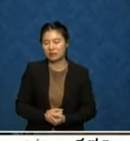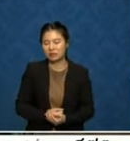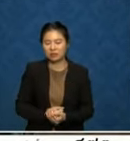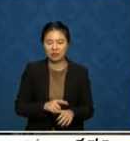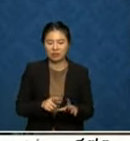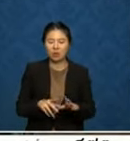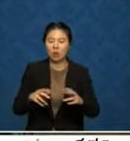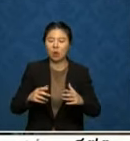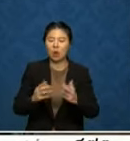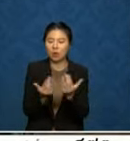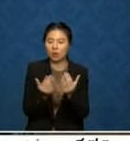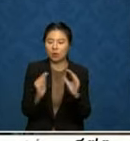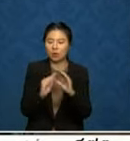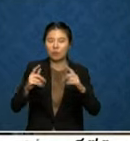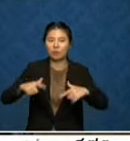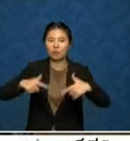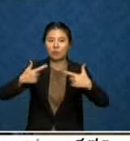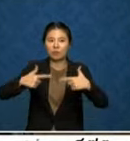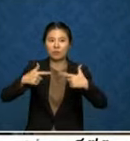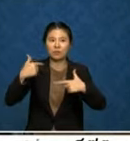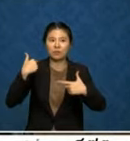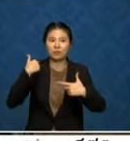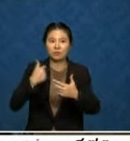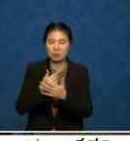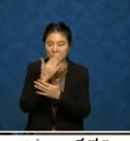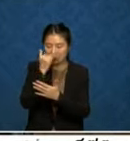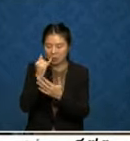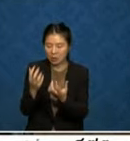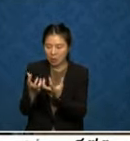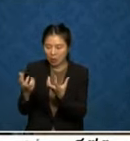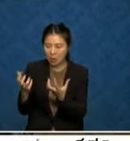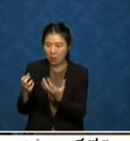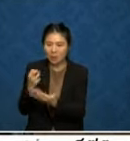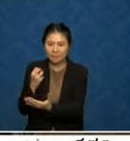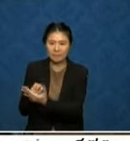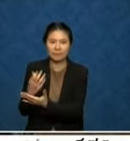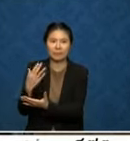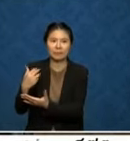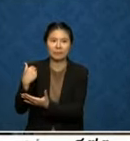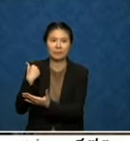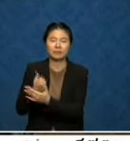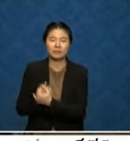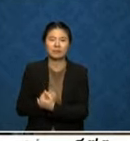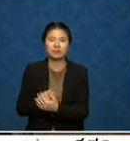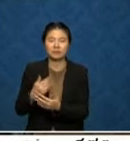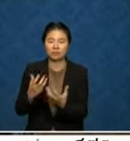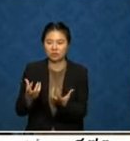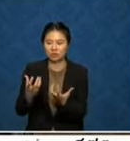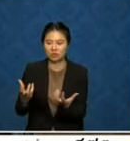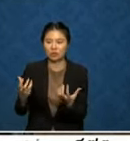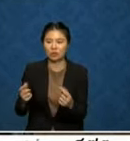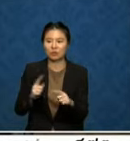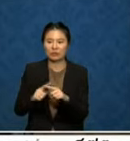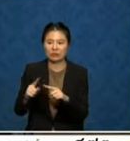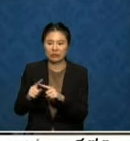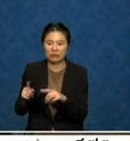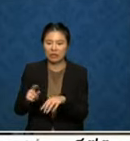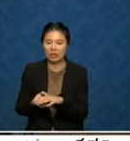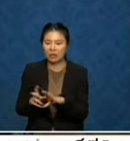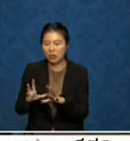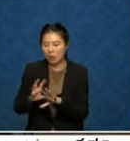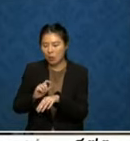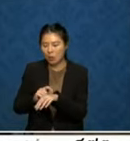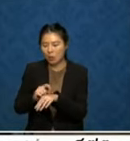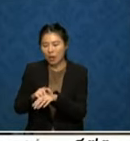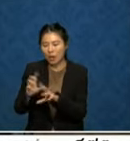าผู้ซื้อเพราะสินค้ามีมูลค่าแพงจนเกินไปและสินค้าบางส่วนก็หมดอายุแต่บริษัท